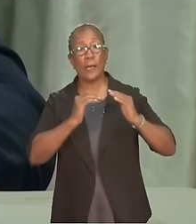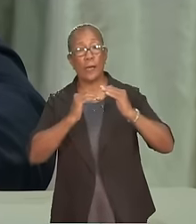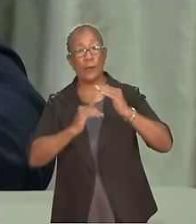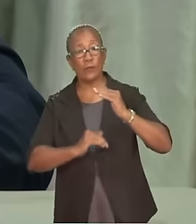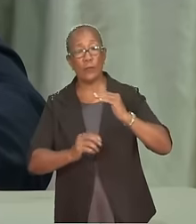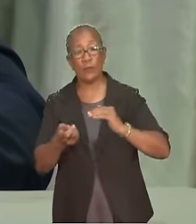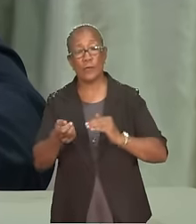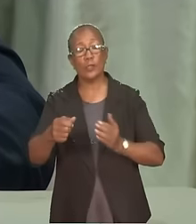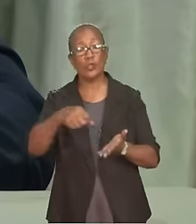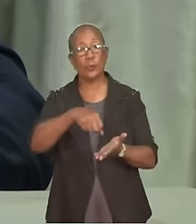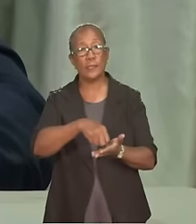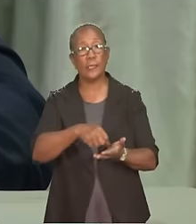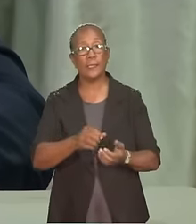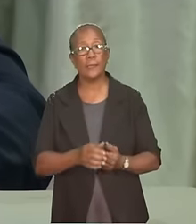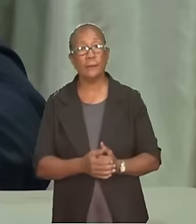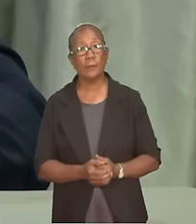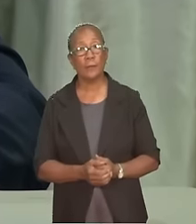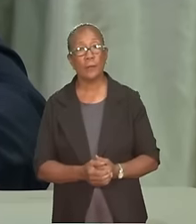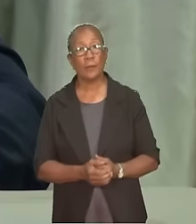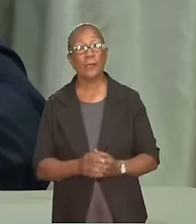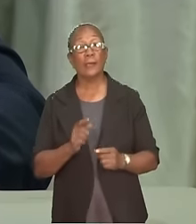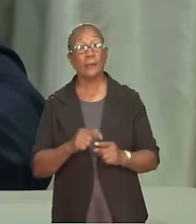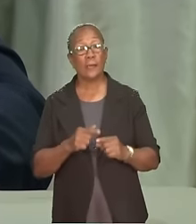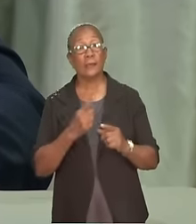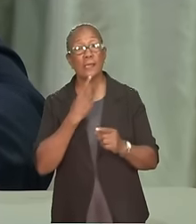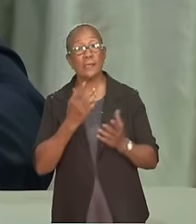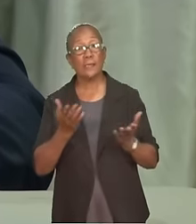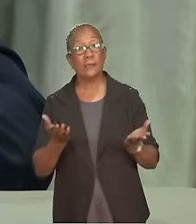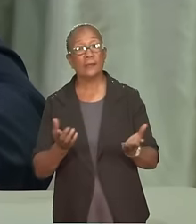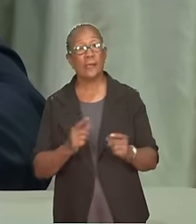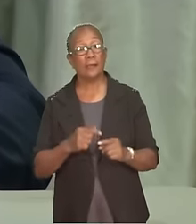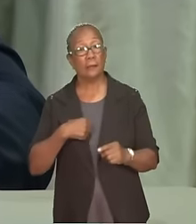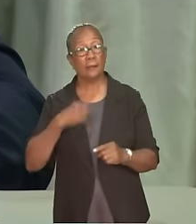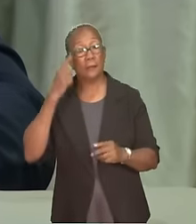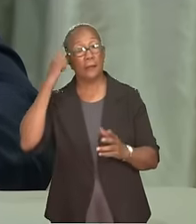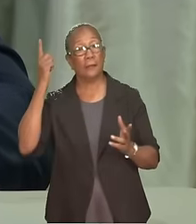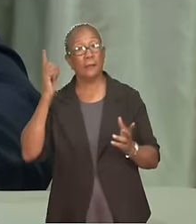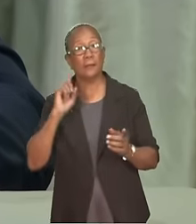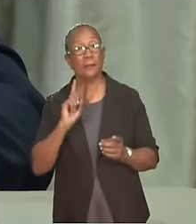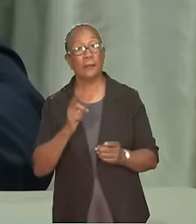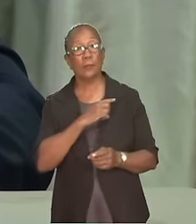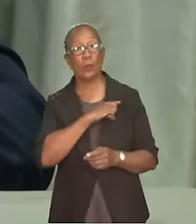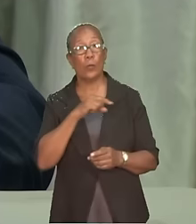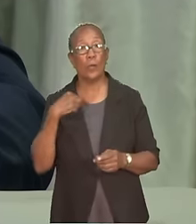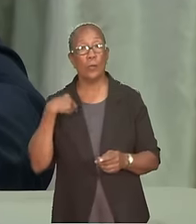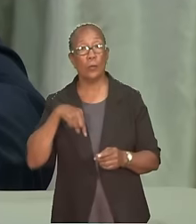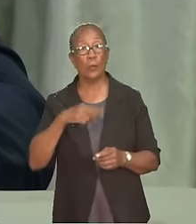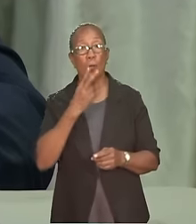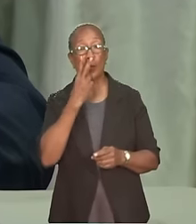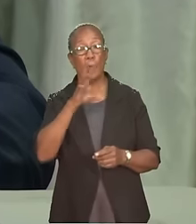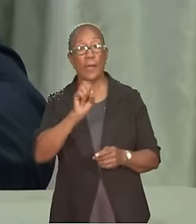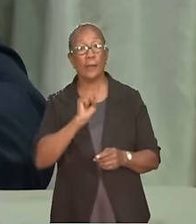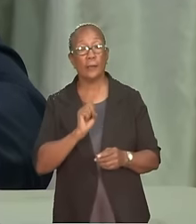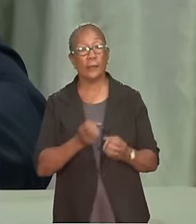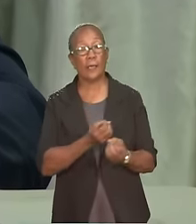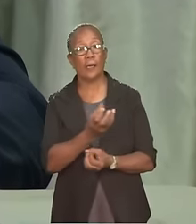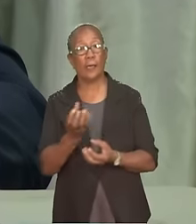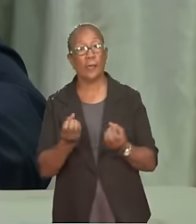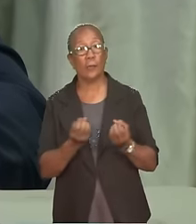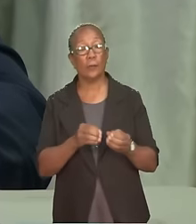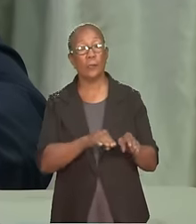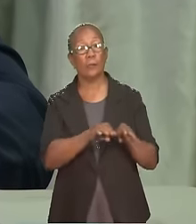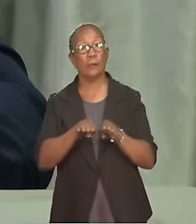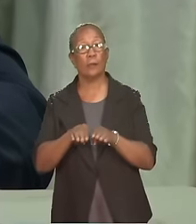subsidie. En dat is hem. En ik denk dat wij nu merken dat we economisch stabieler